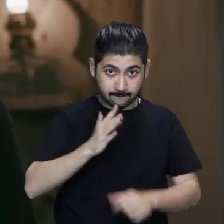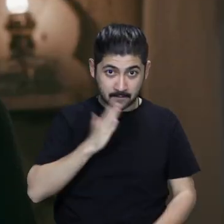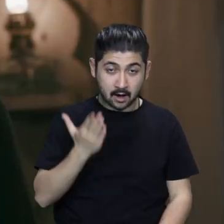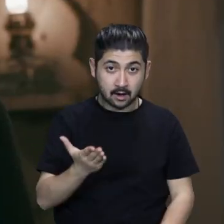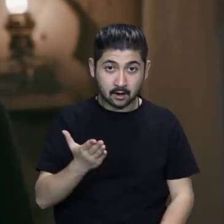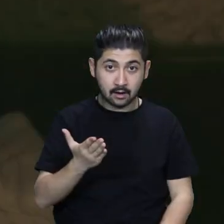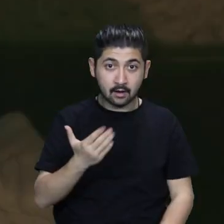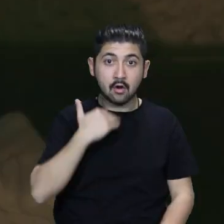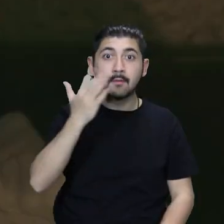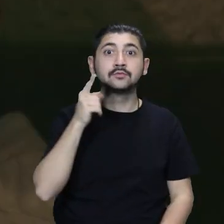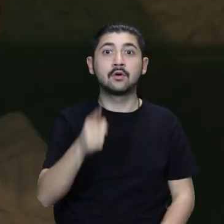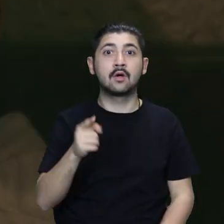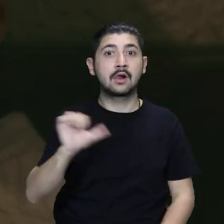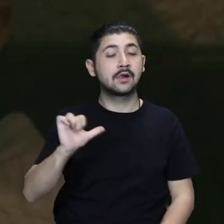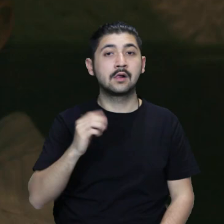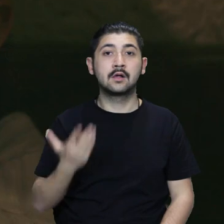Olmaz o.